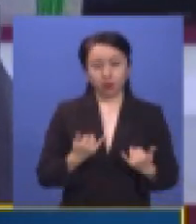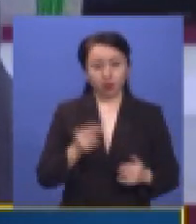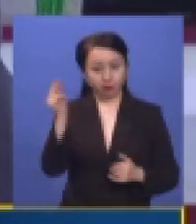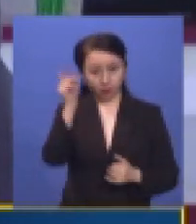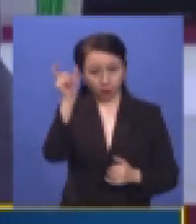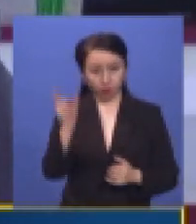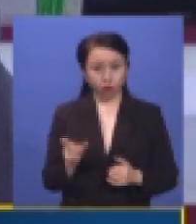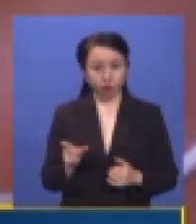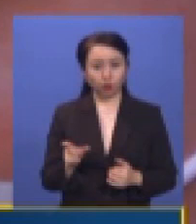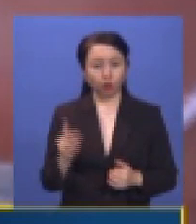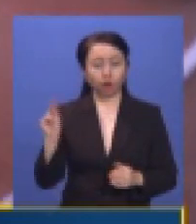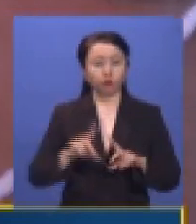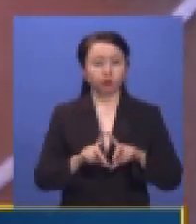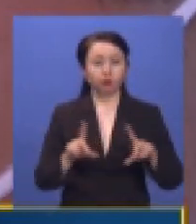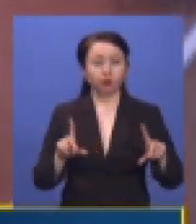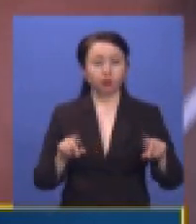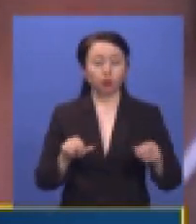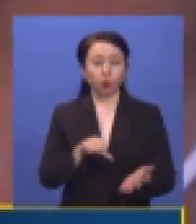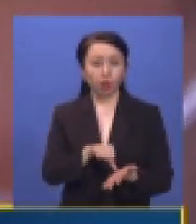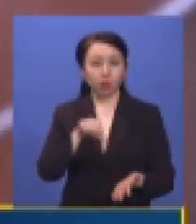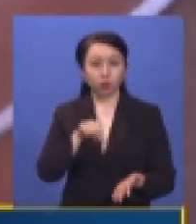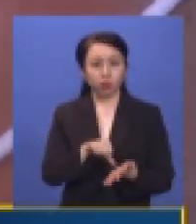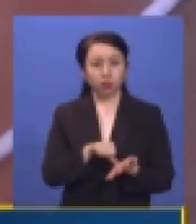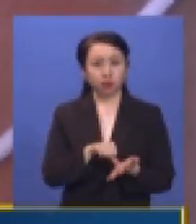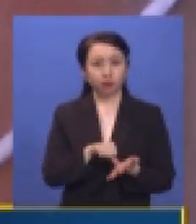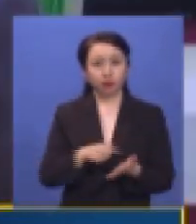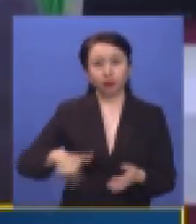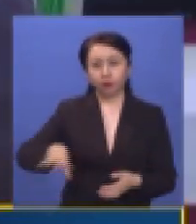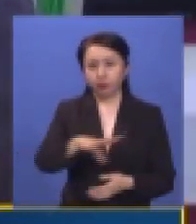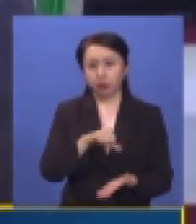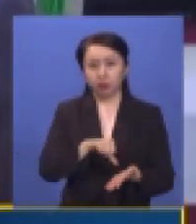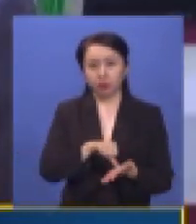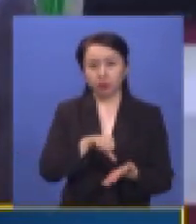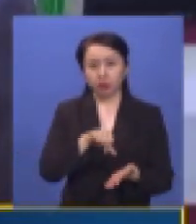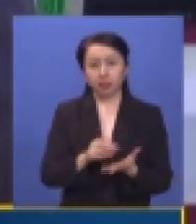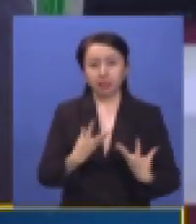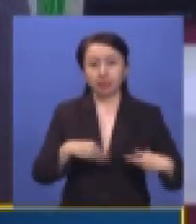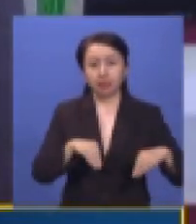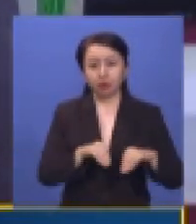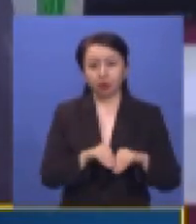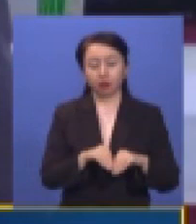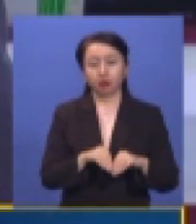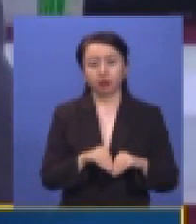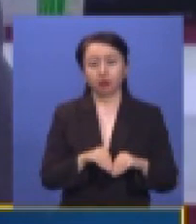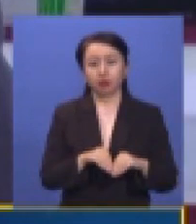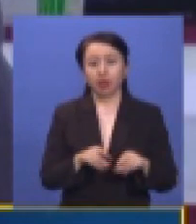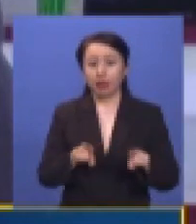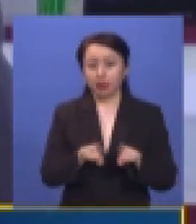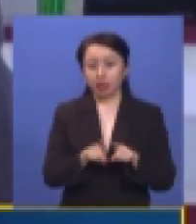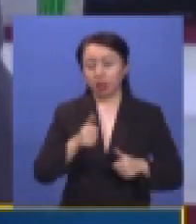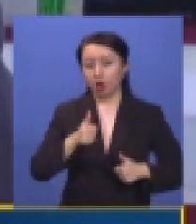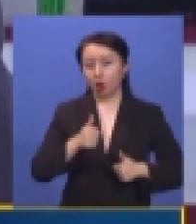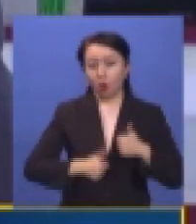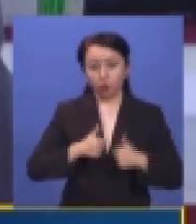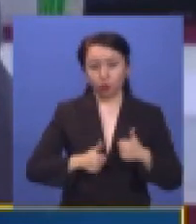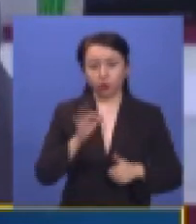учеников школ и с участием всех представителей их семьи. Такие конкурсы